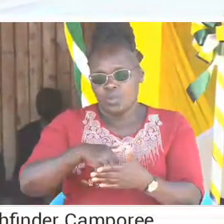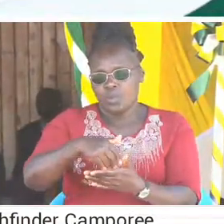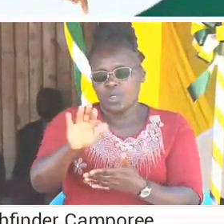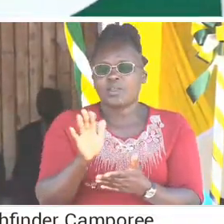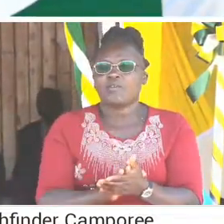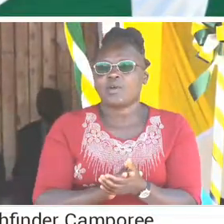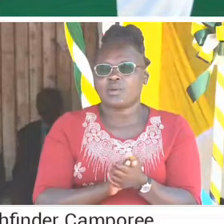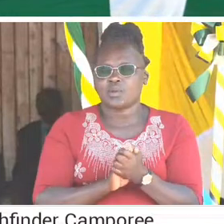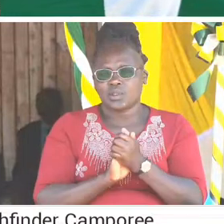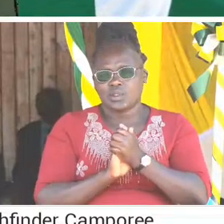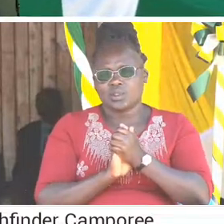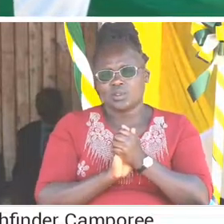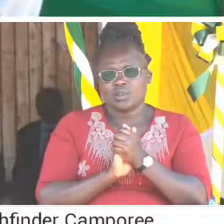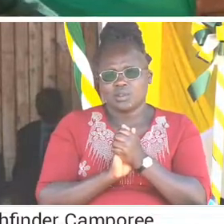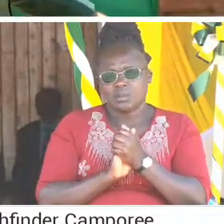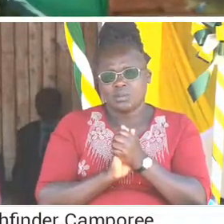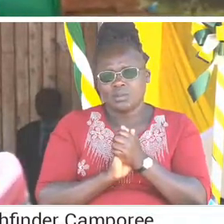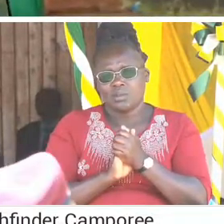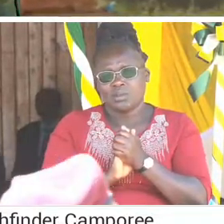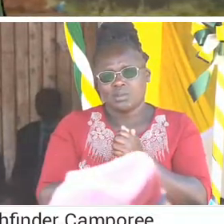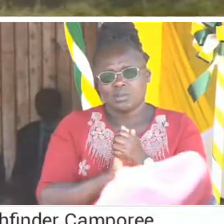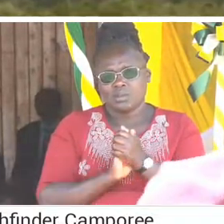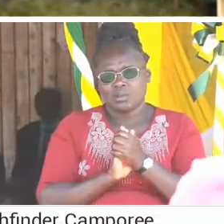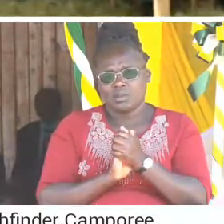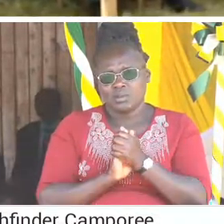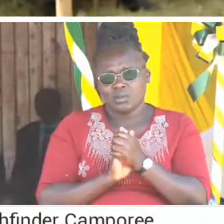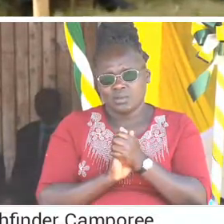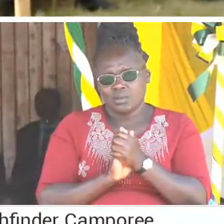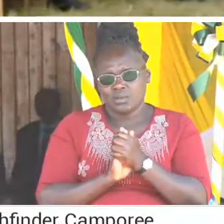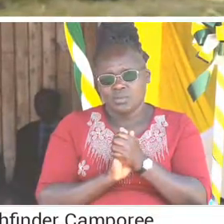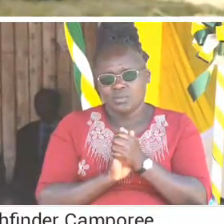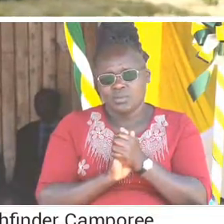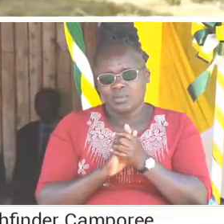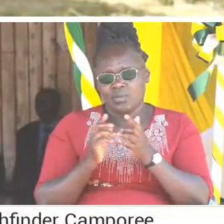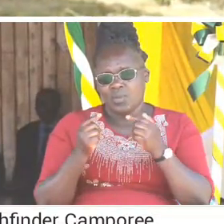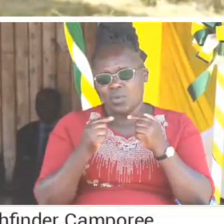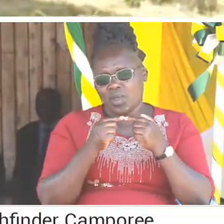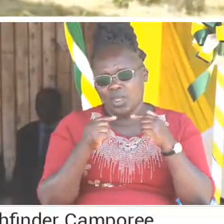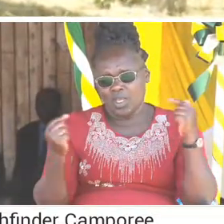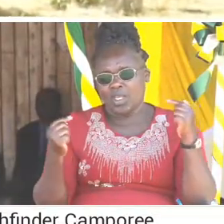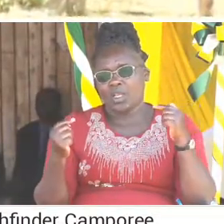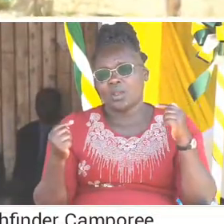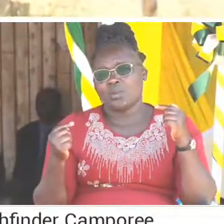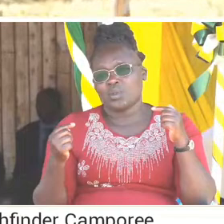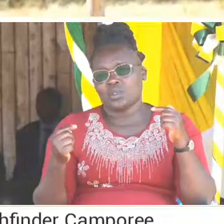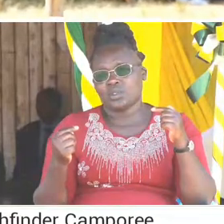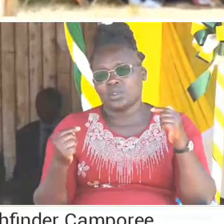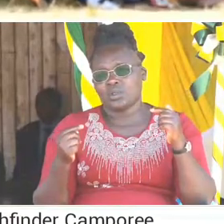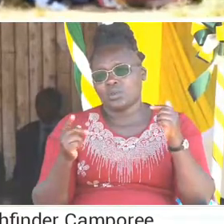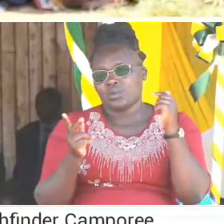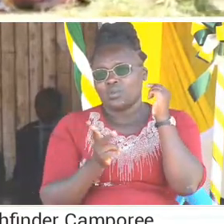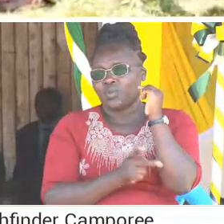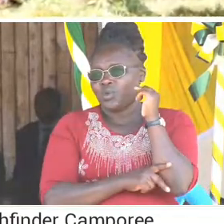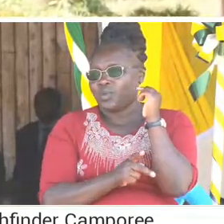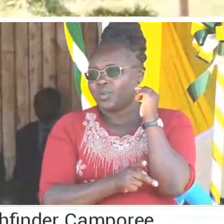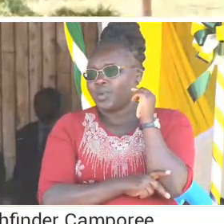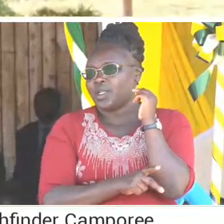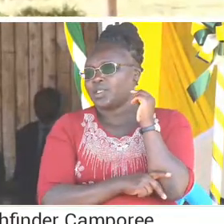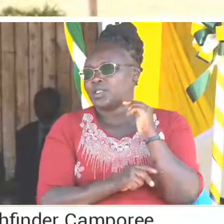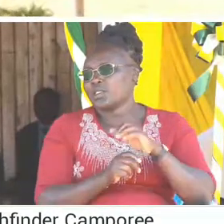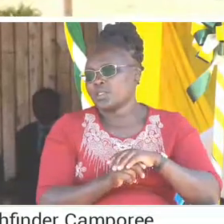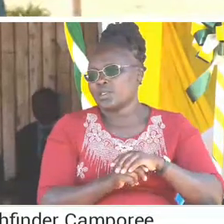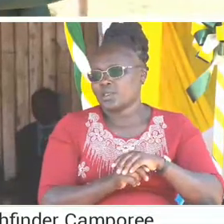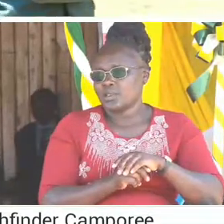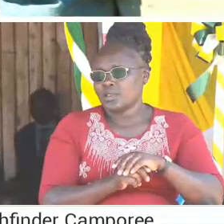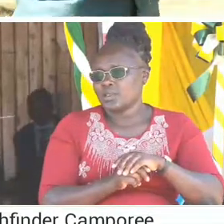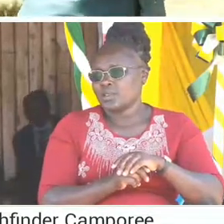zako wainukao juu yako kupigwa mbele wana, yako. Wanainuka mbele yako wapigwe mbele yako. Watakutokea njia moja. Hawa adui watakutokea kwa njia